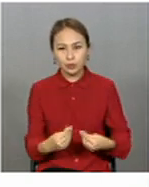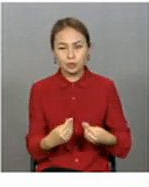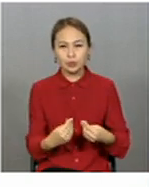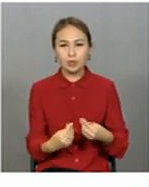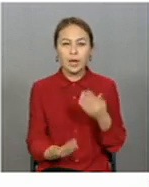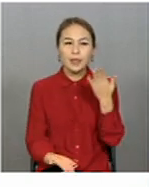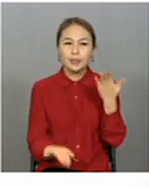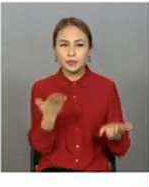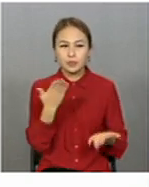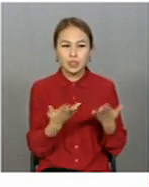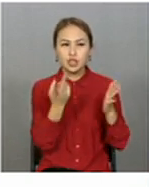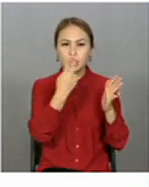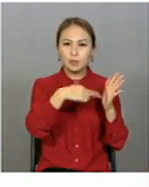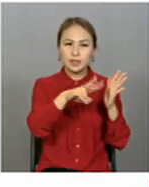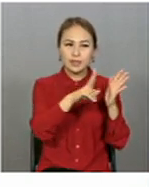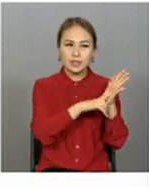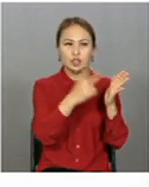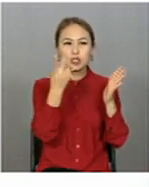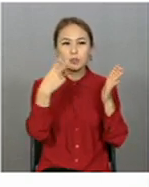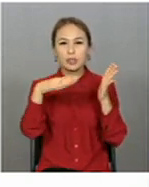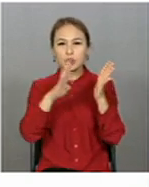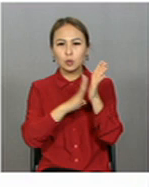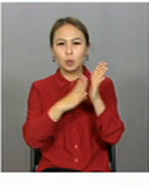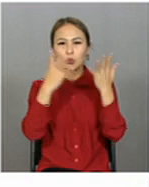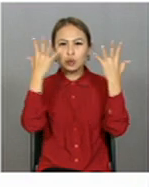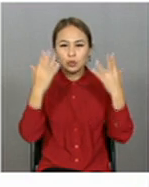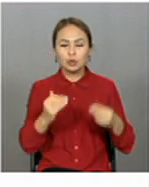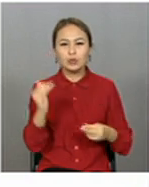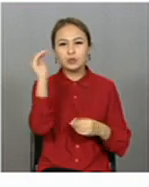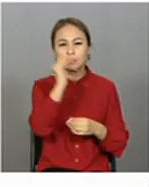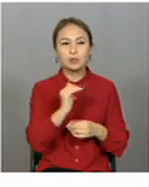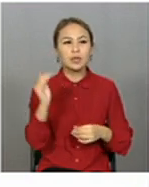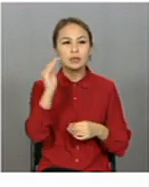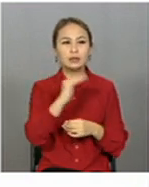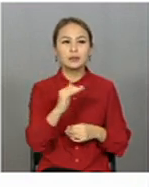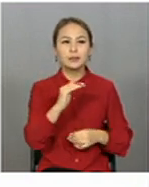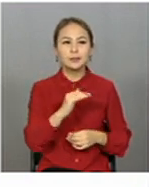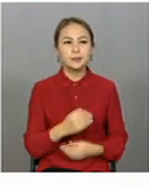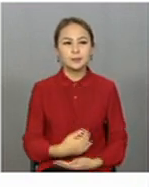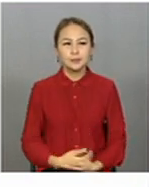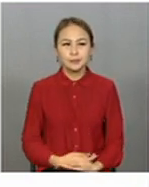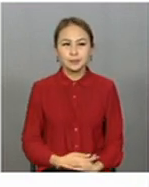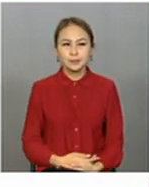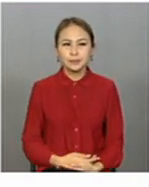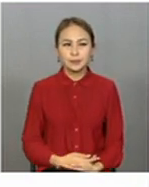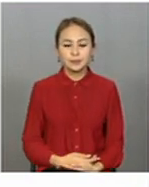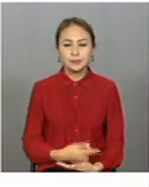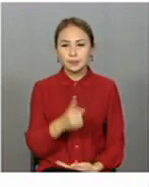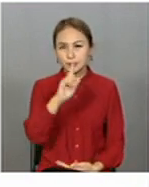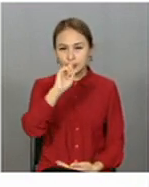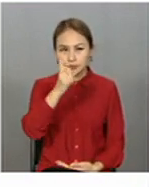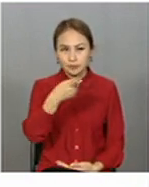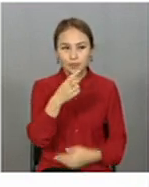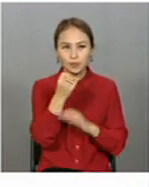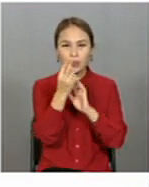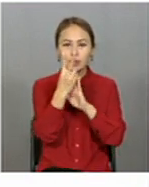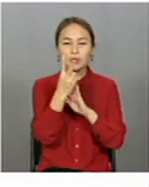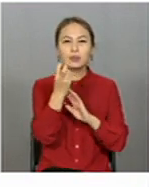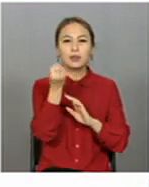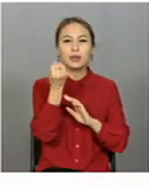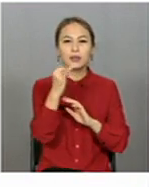31 күн немесе 28 29 күн ақпан айында. Бір жылда 12 ай